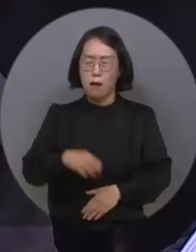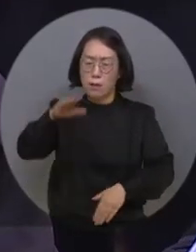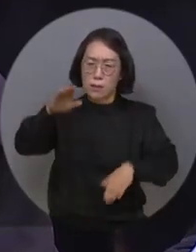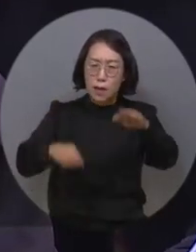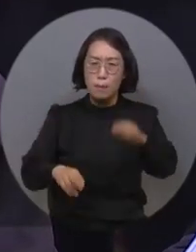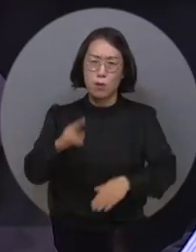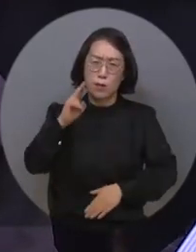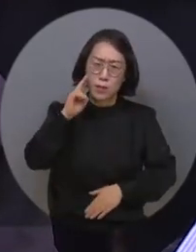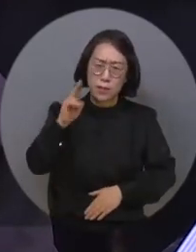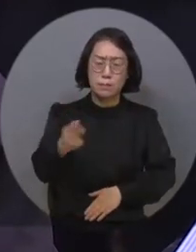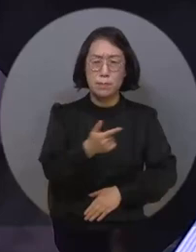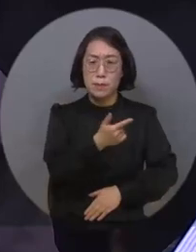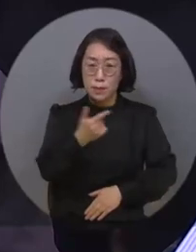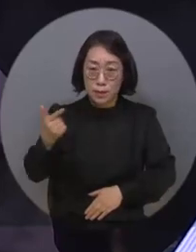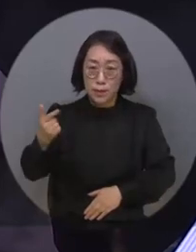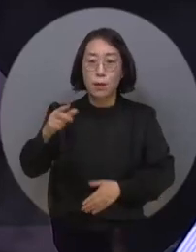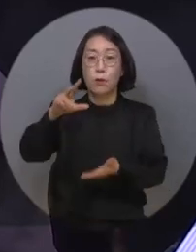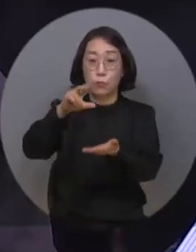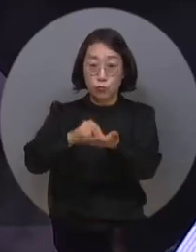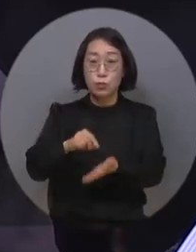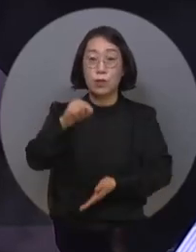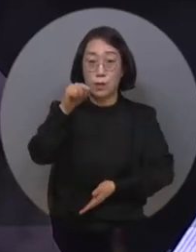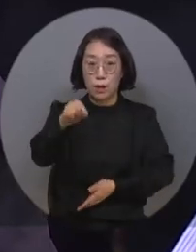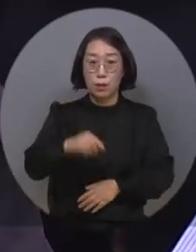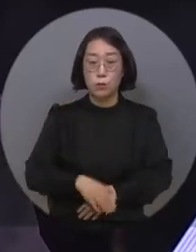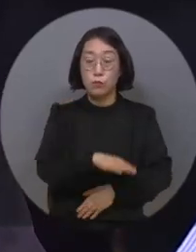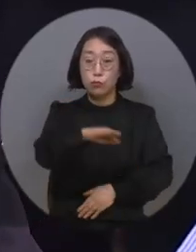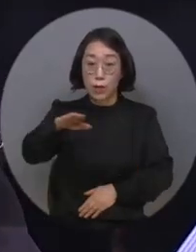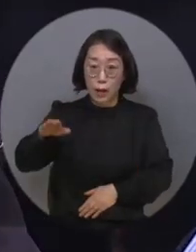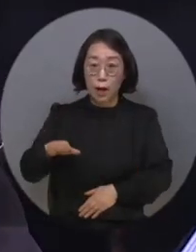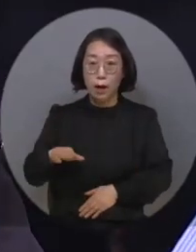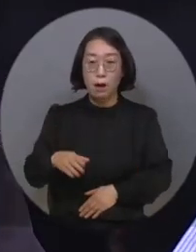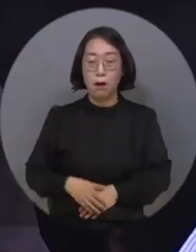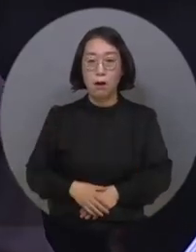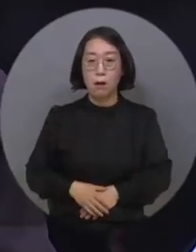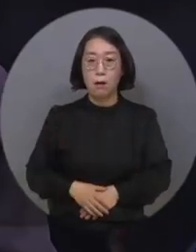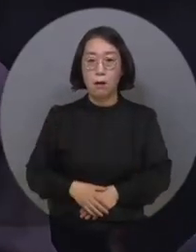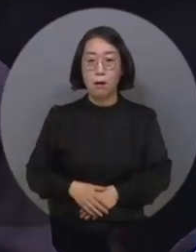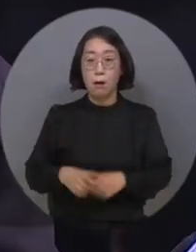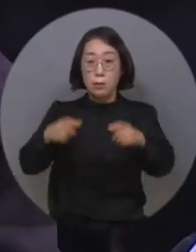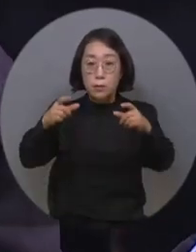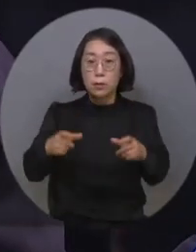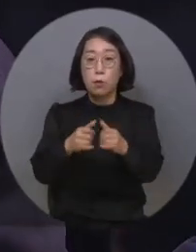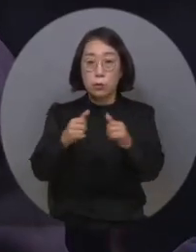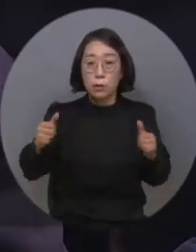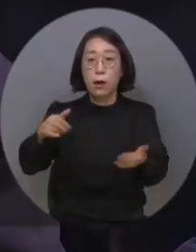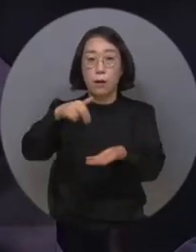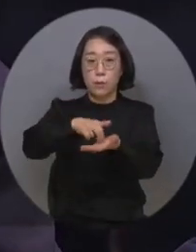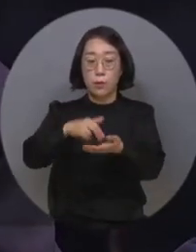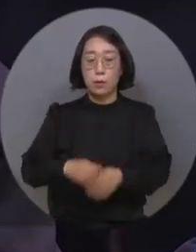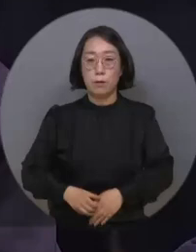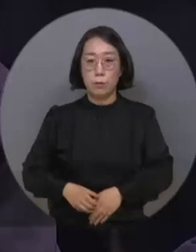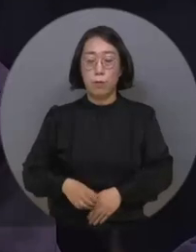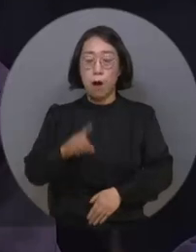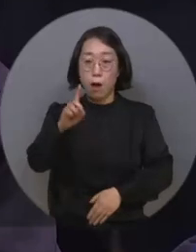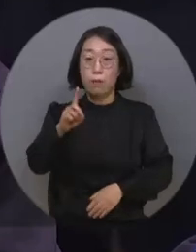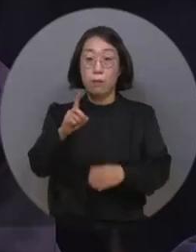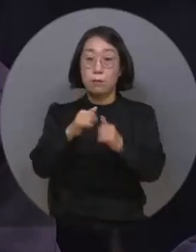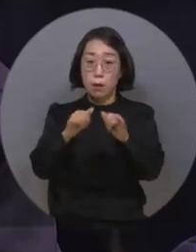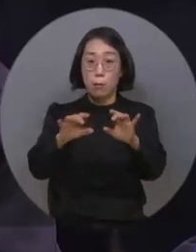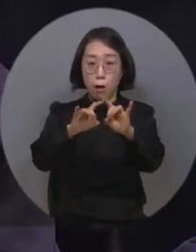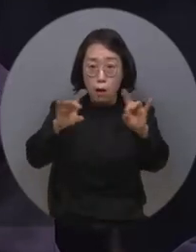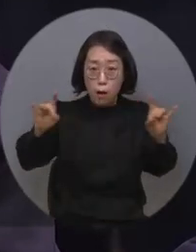지독한 차별의 상태에 대해서 우리가 시민으로서 대한민국의 국민의